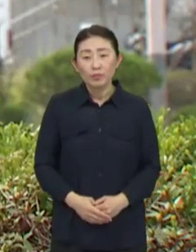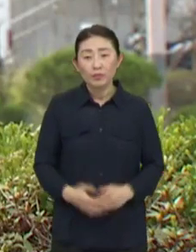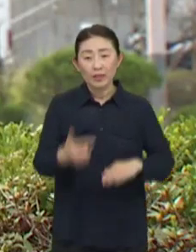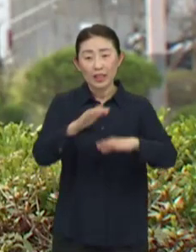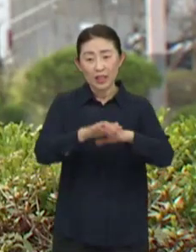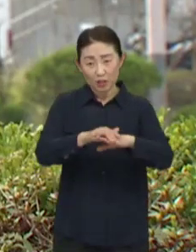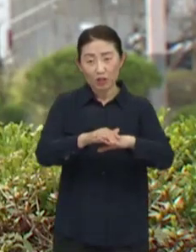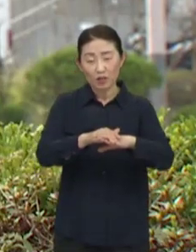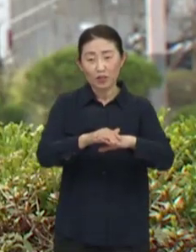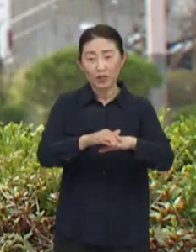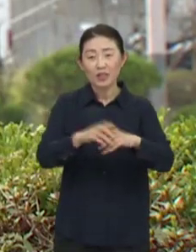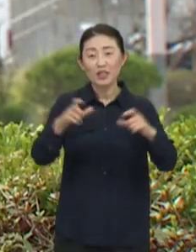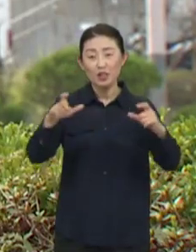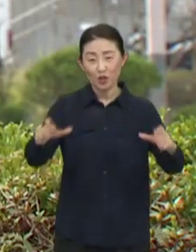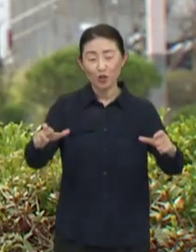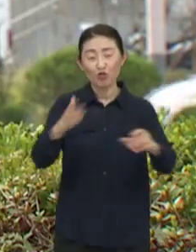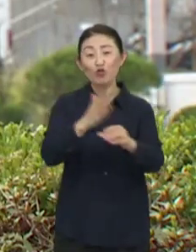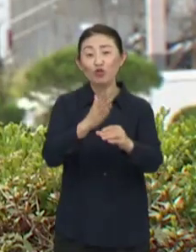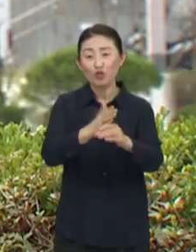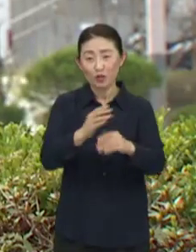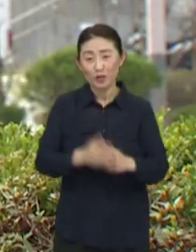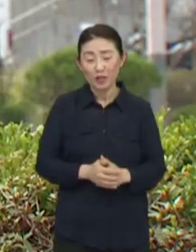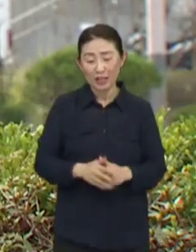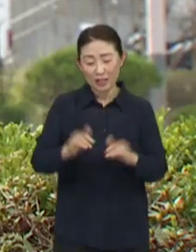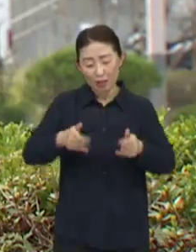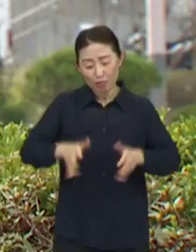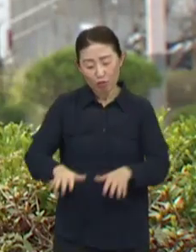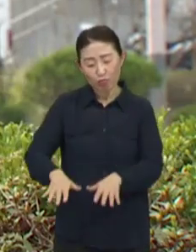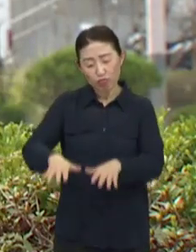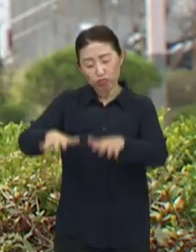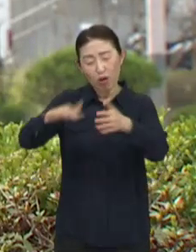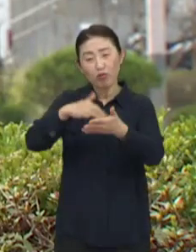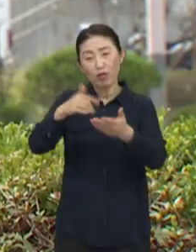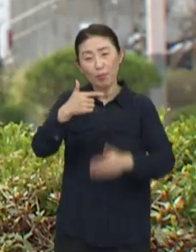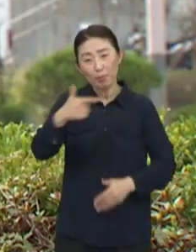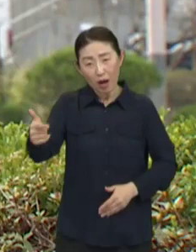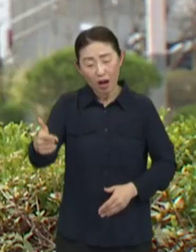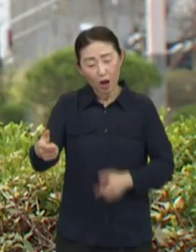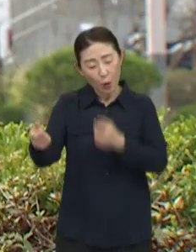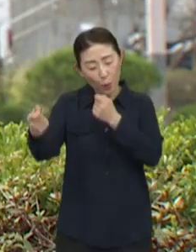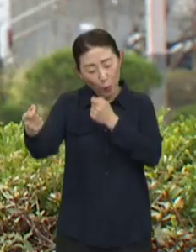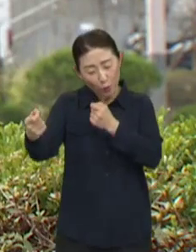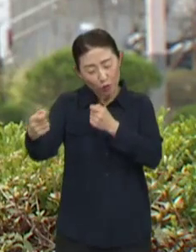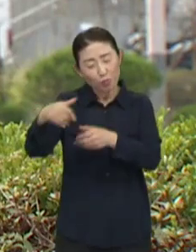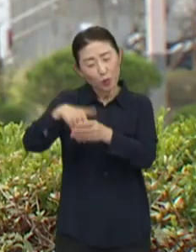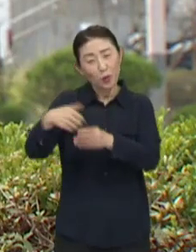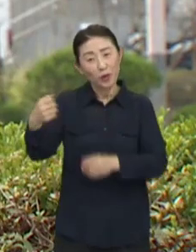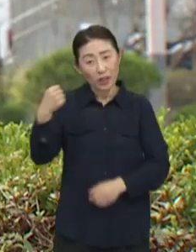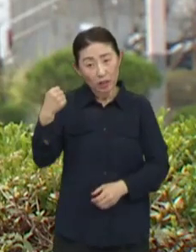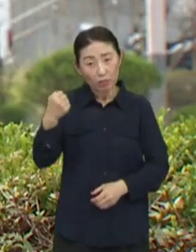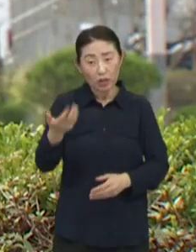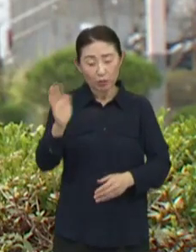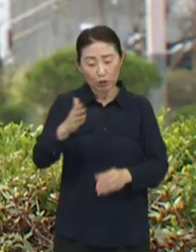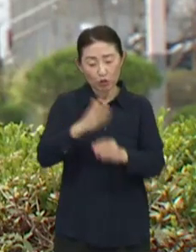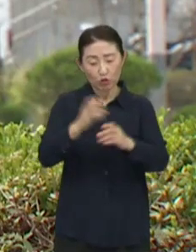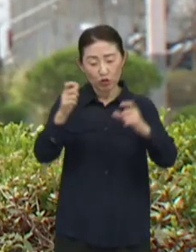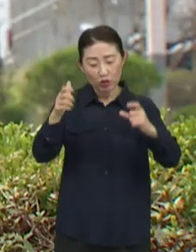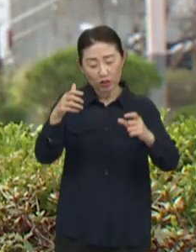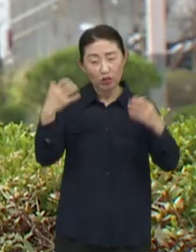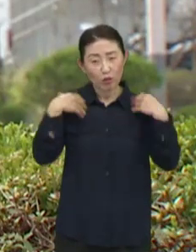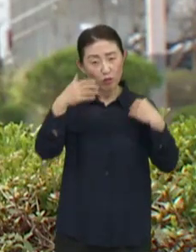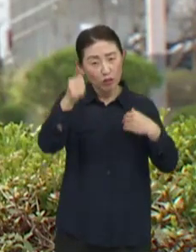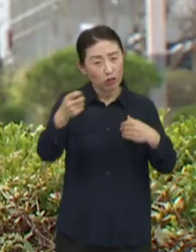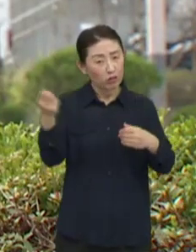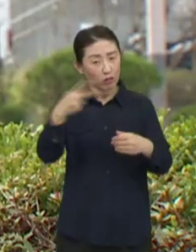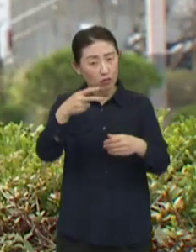대전의 대표적인 원도심인 중구, 토박이 비율이 높아 보수세가 강하다는 평가를 받지만 이번 중구청장 재선거만큼은